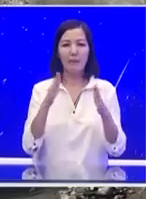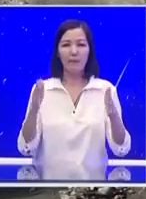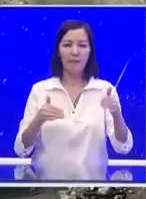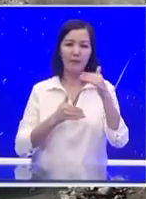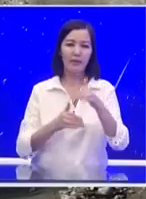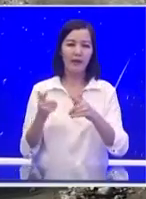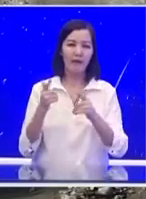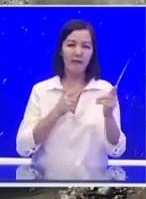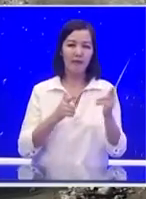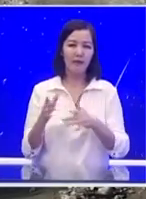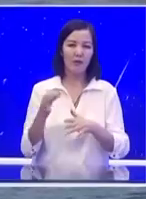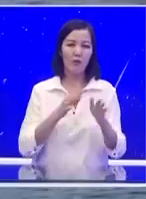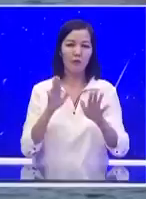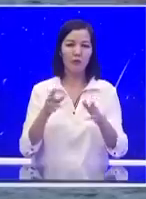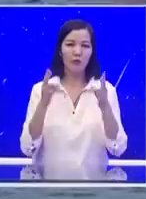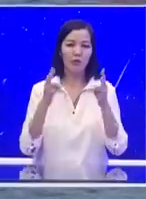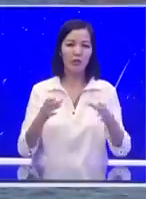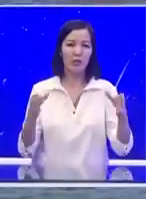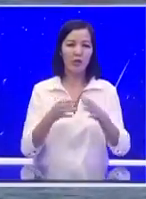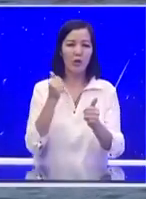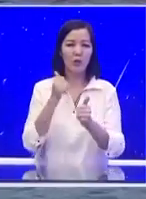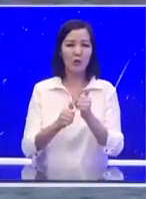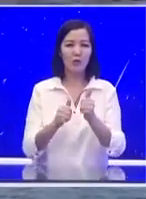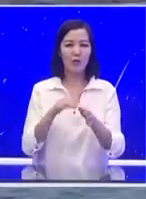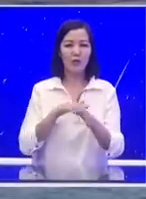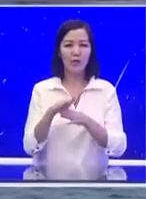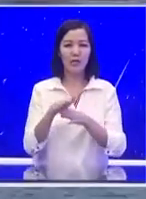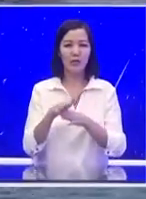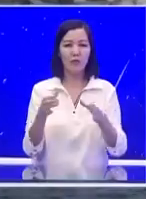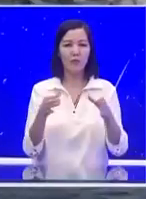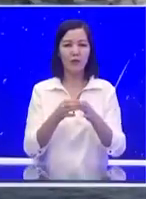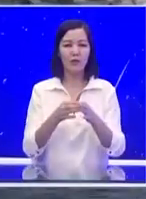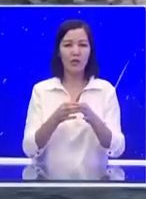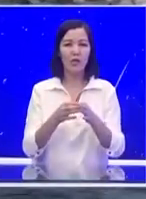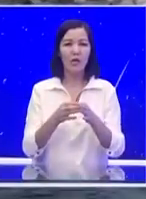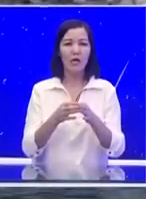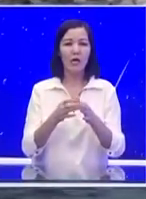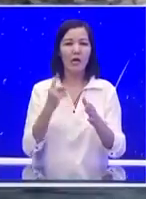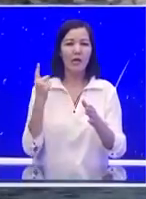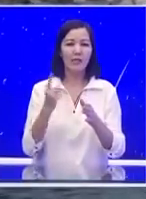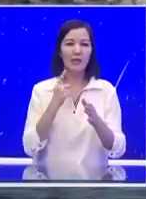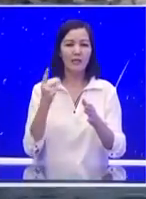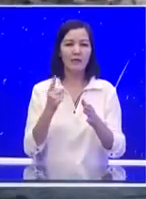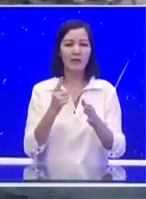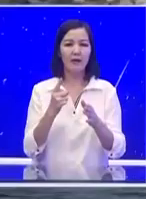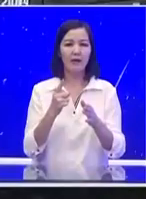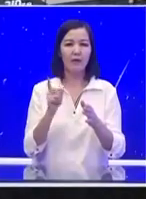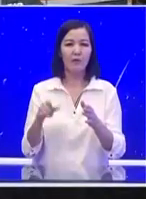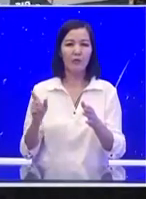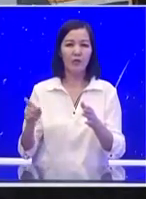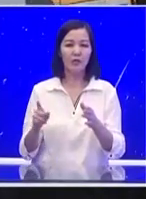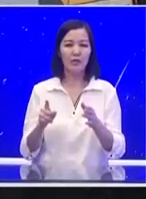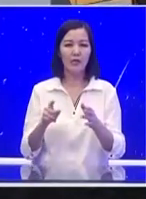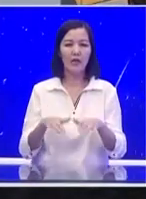облыстық төтенше жағдайлар департаменті күн сайын жергілікті атқарушы орган мен шаруашылық жүргізу қожайындарына тасқынға